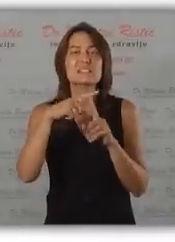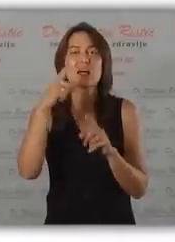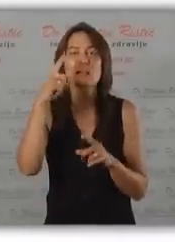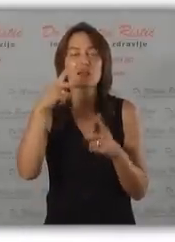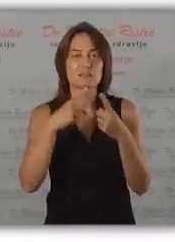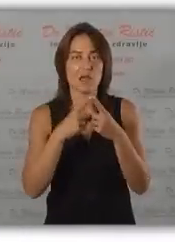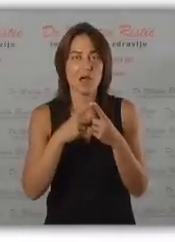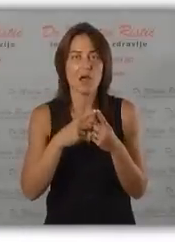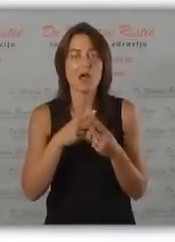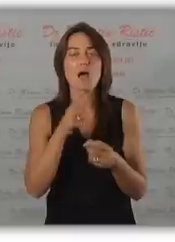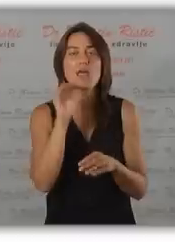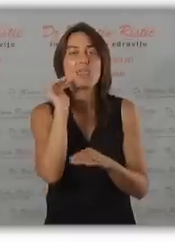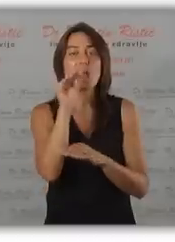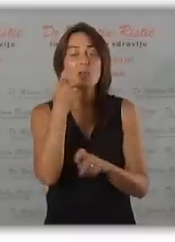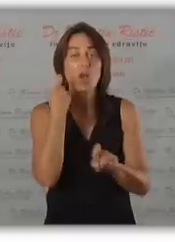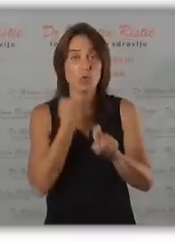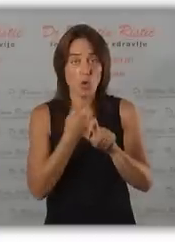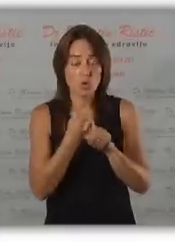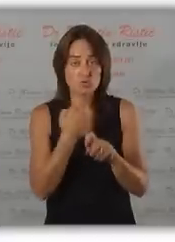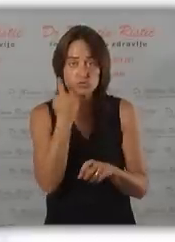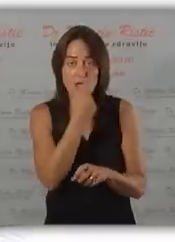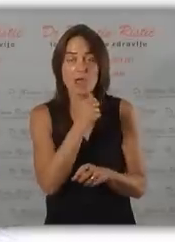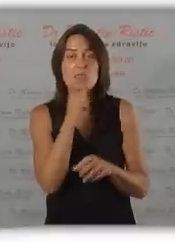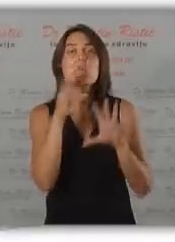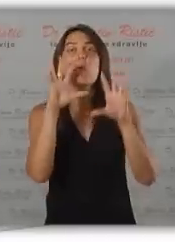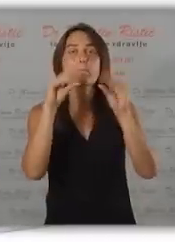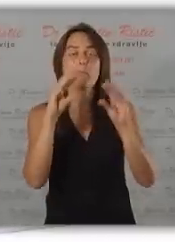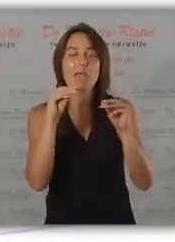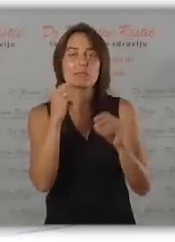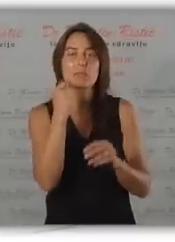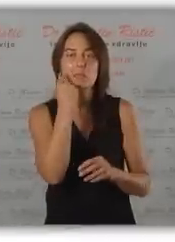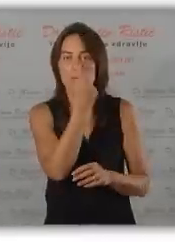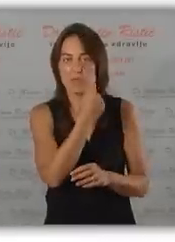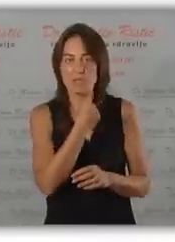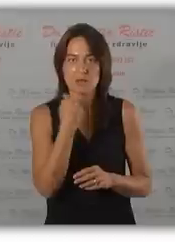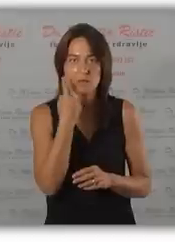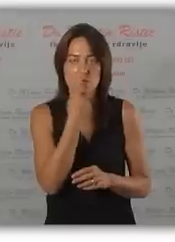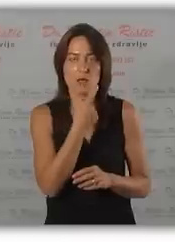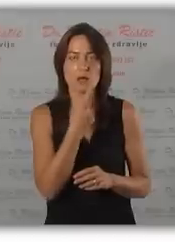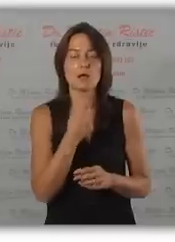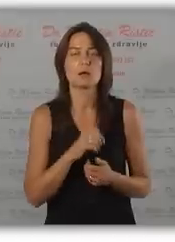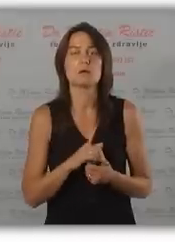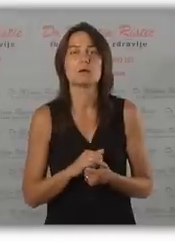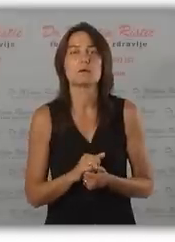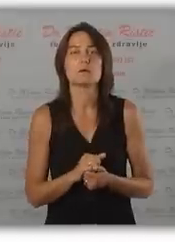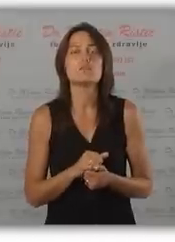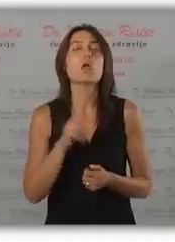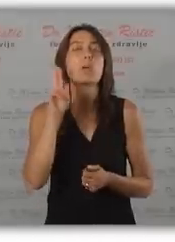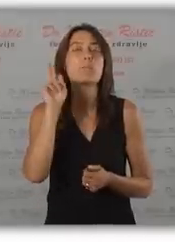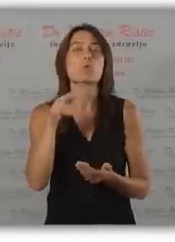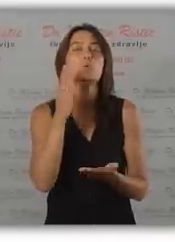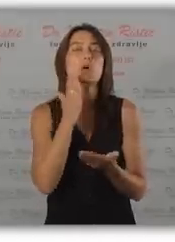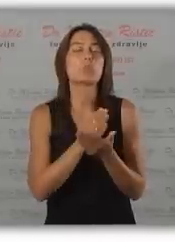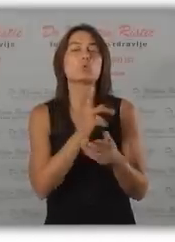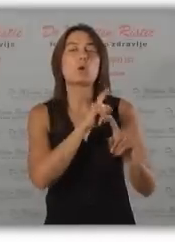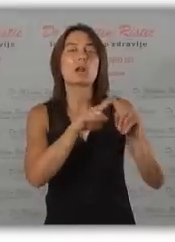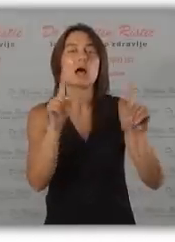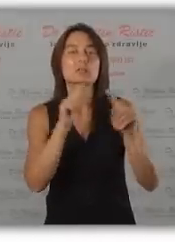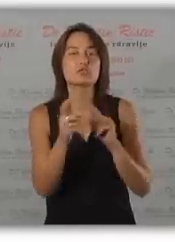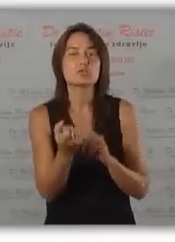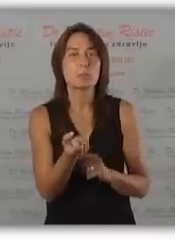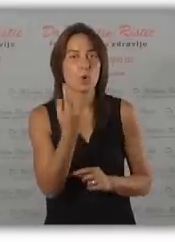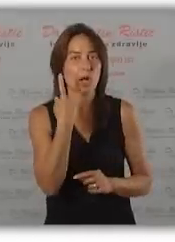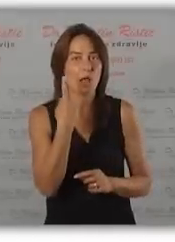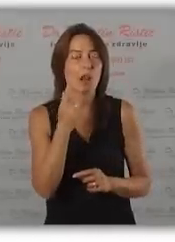cista. Ciste se javljaju kako u koštanom tkivu vilice, tako i u mekim tkivima usne duplje. Mogu da